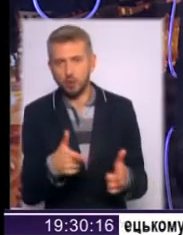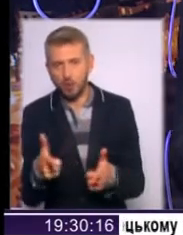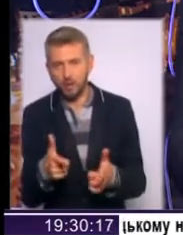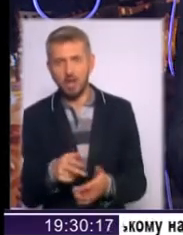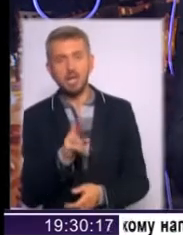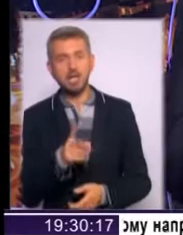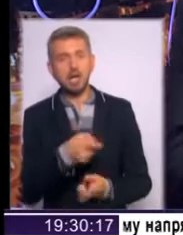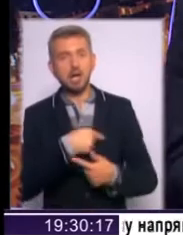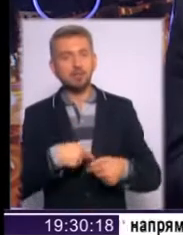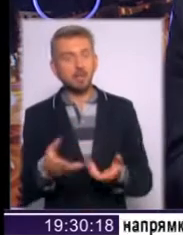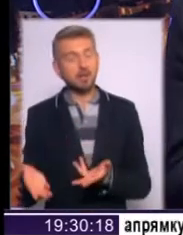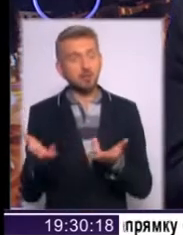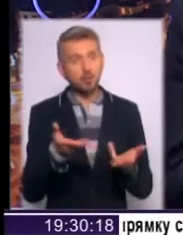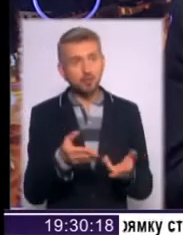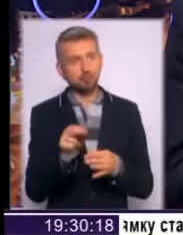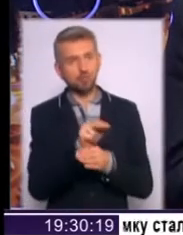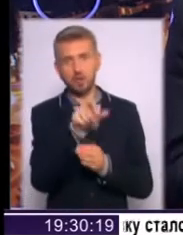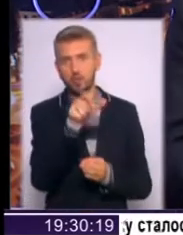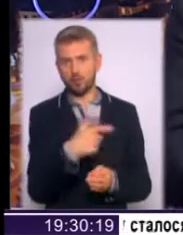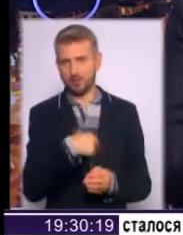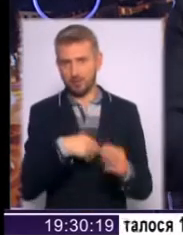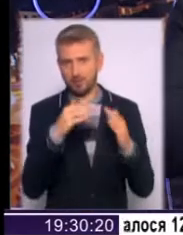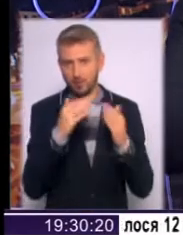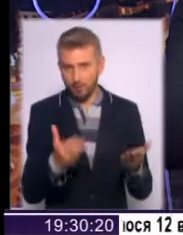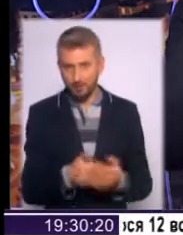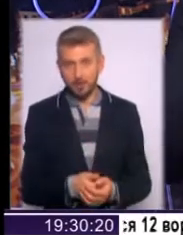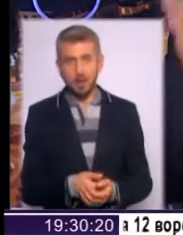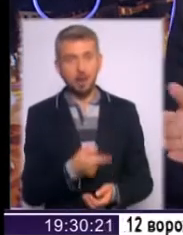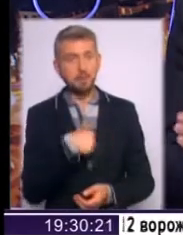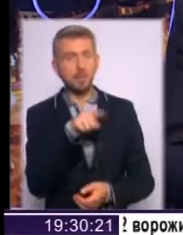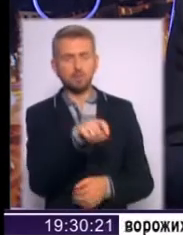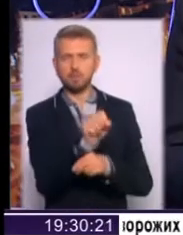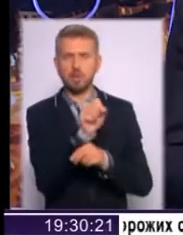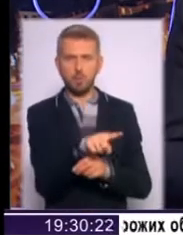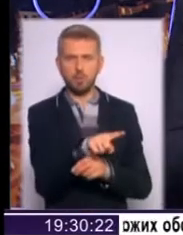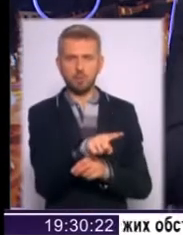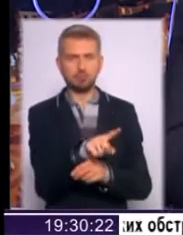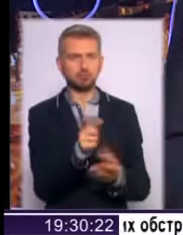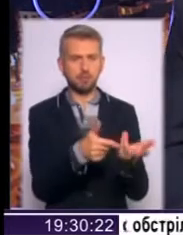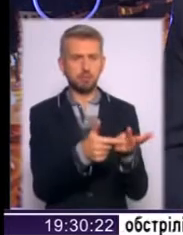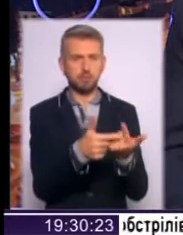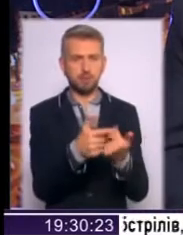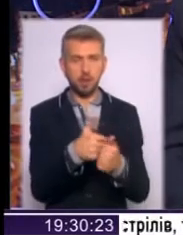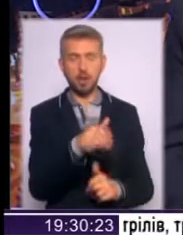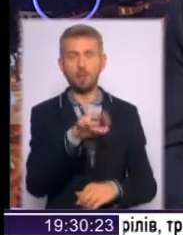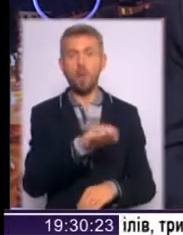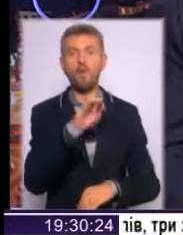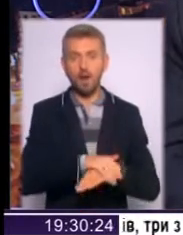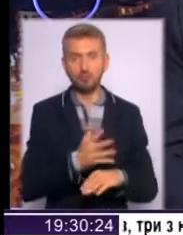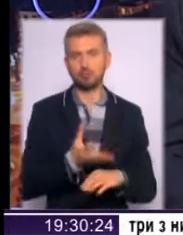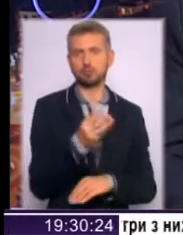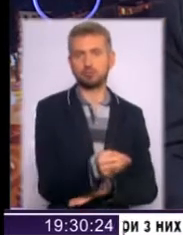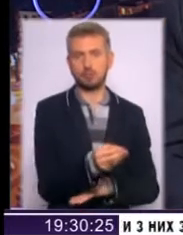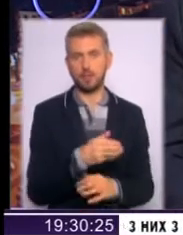ми запрошуємо ремонтника в себе в будівлю. Так. Ми йому замовили обсяг робіт і по факту з ним розраховуємося.